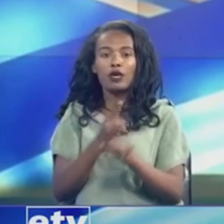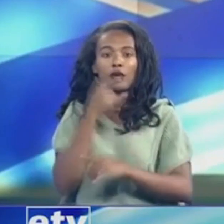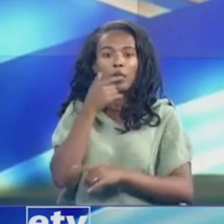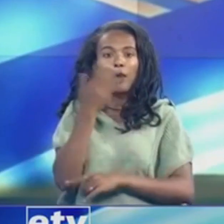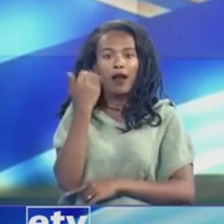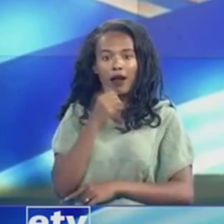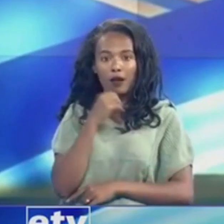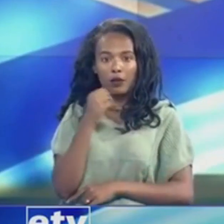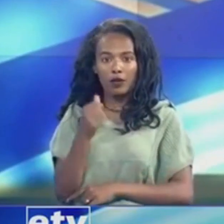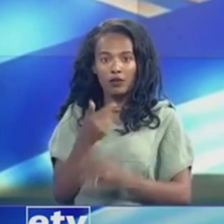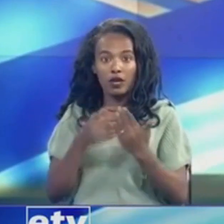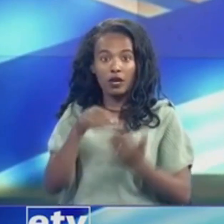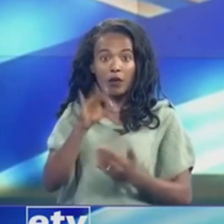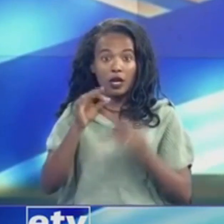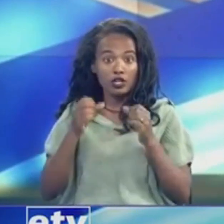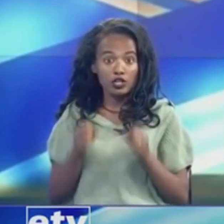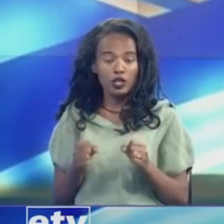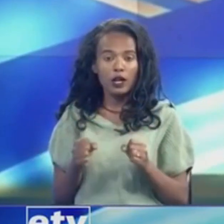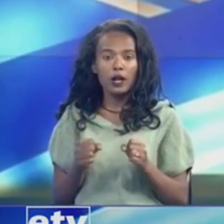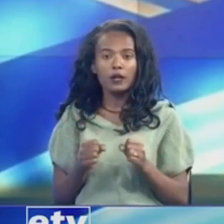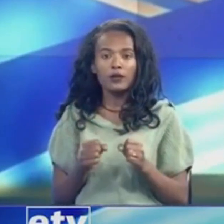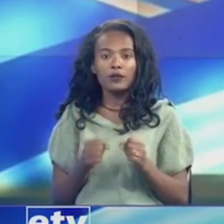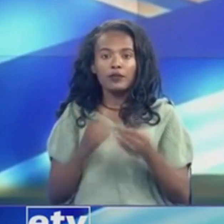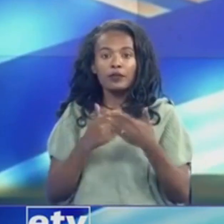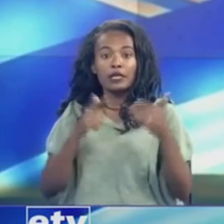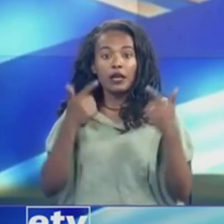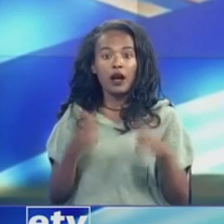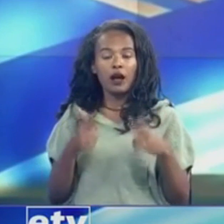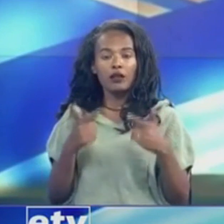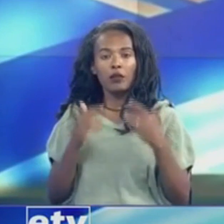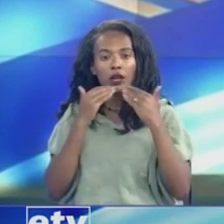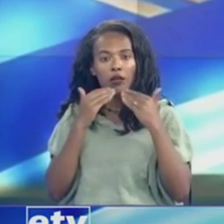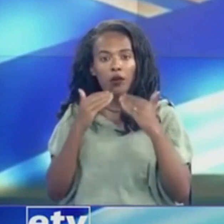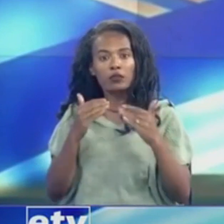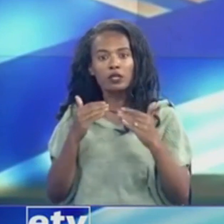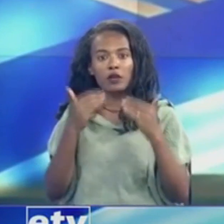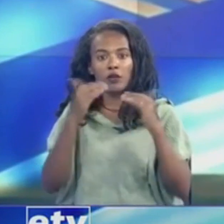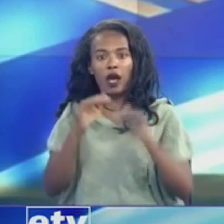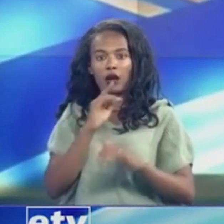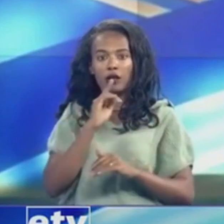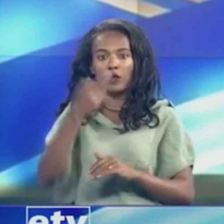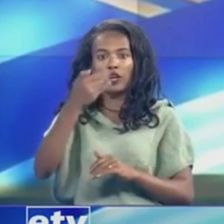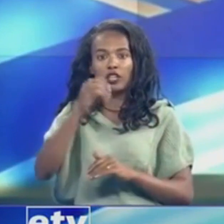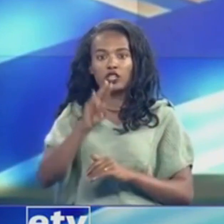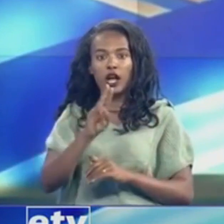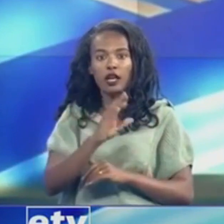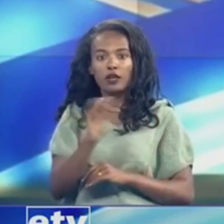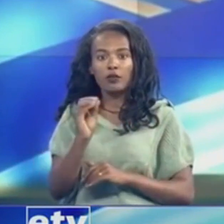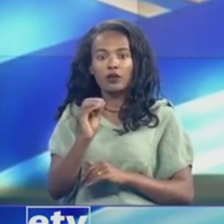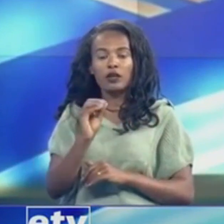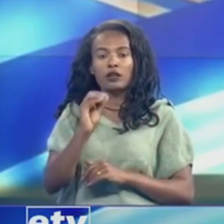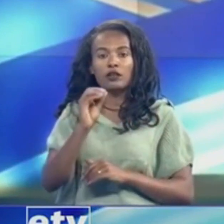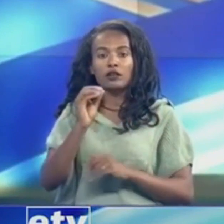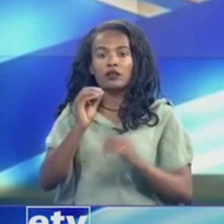የሚባል አልነበረ እሱን ለማግኘት ይችላልና በዚህ አጋጣሚ እንደው ለማመስገንም ያህል ነው ኤችአይንም